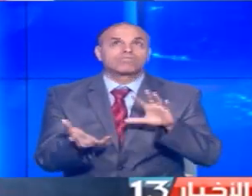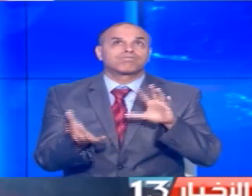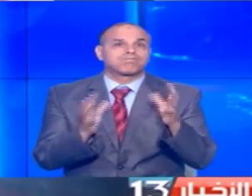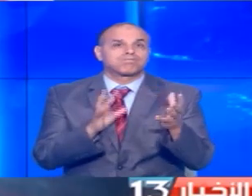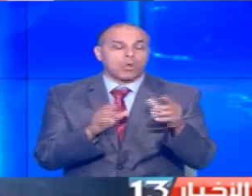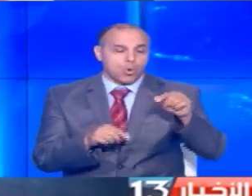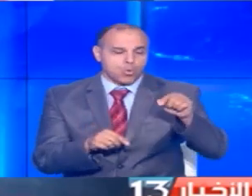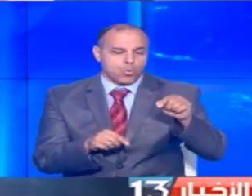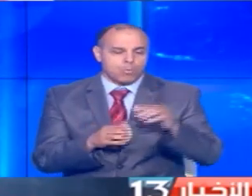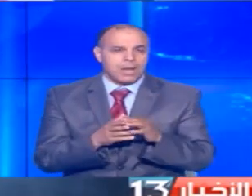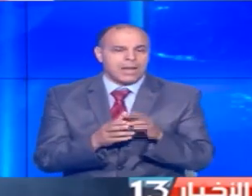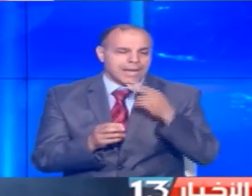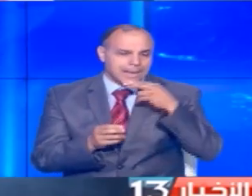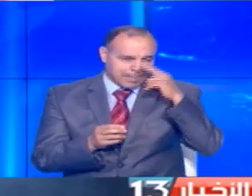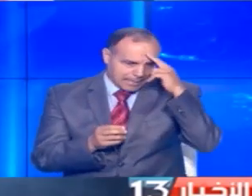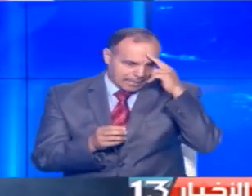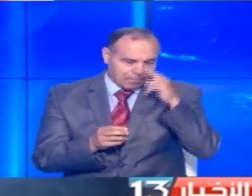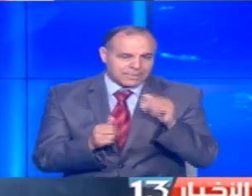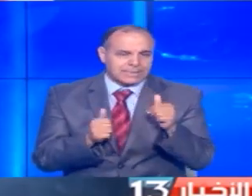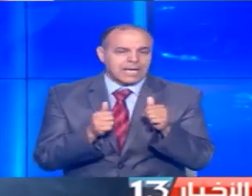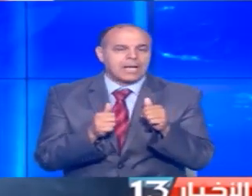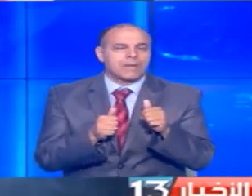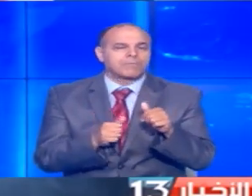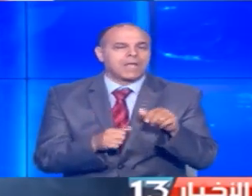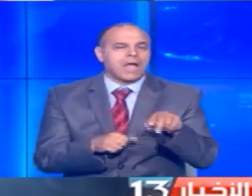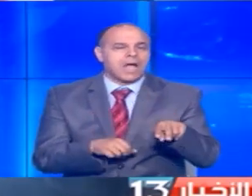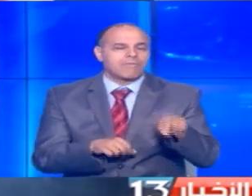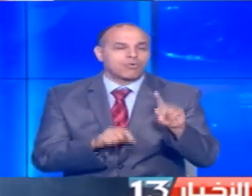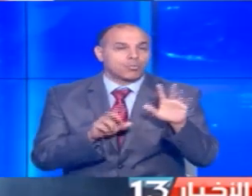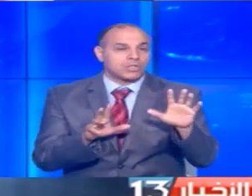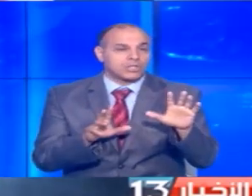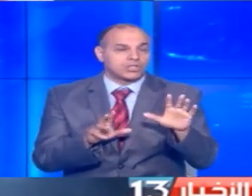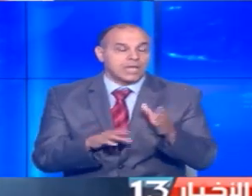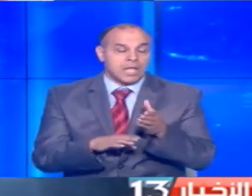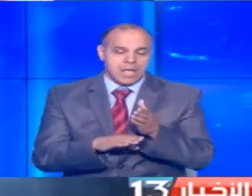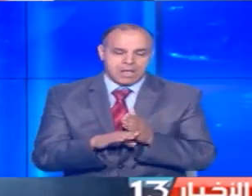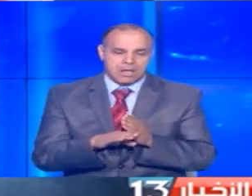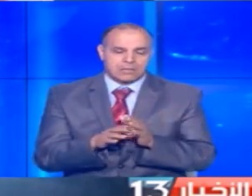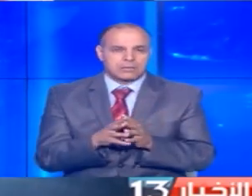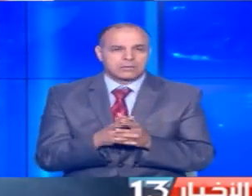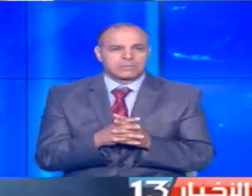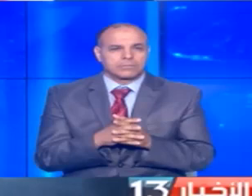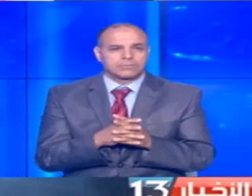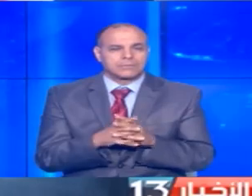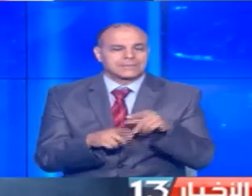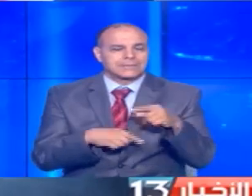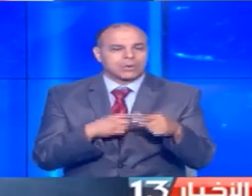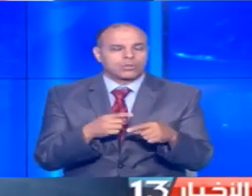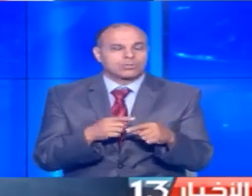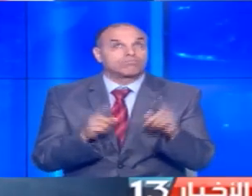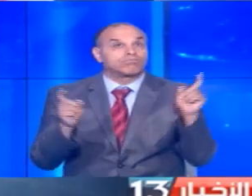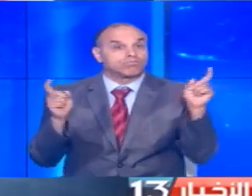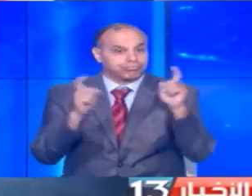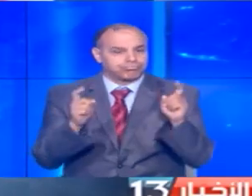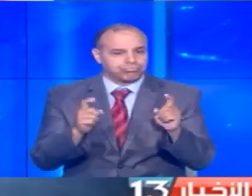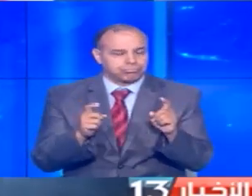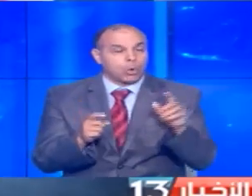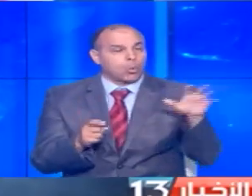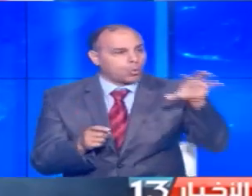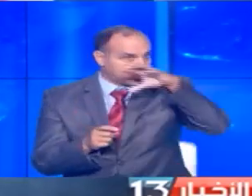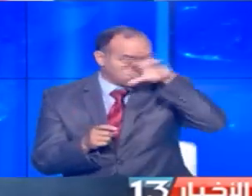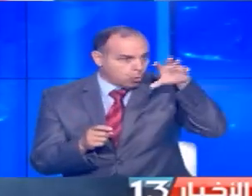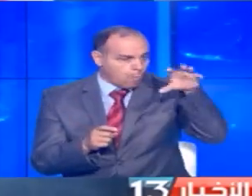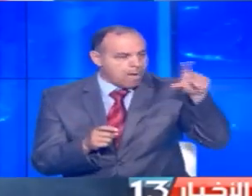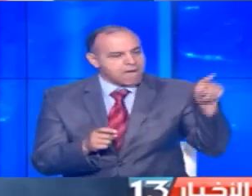هذا اليوم الخميس 20 سبتمبر 2018 ملائما لتواصل ظهور السحب الرعدية. السحب الرعدية هذه